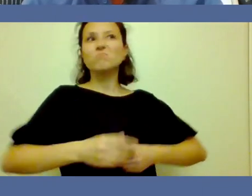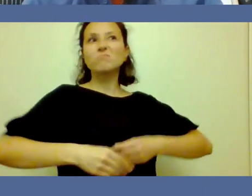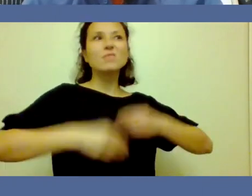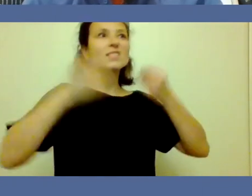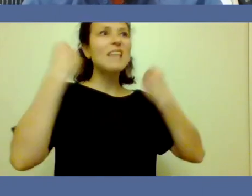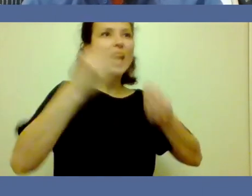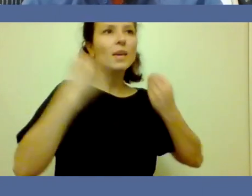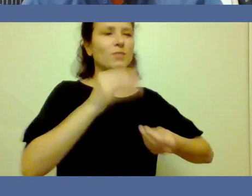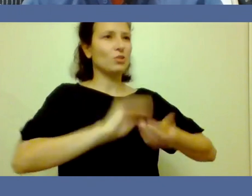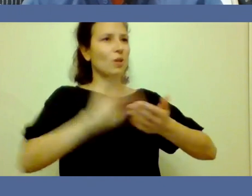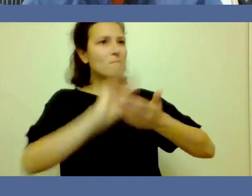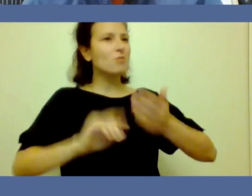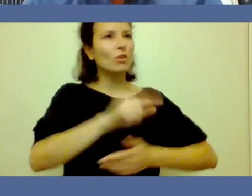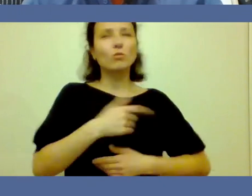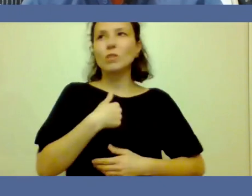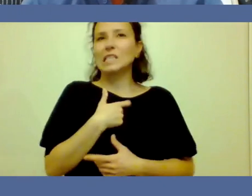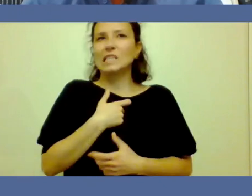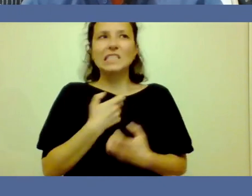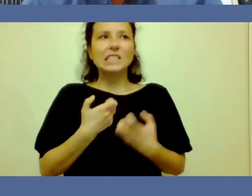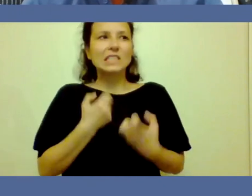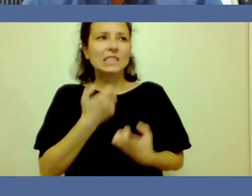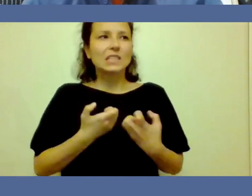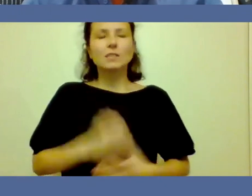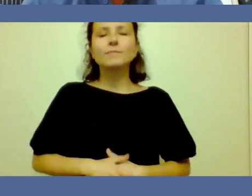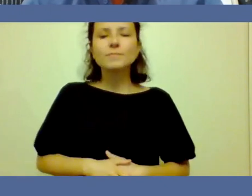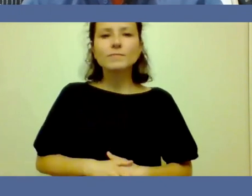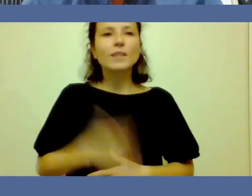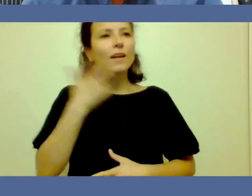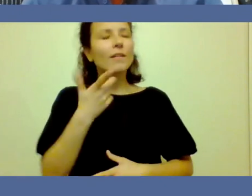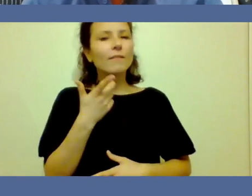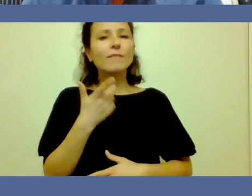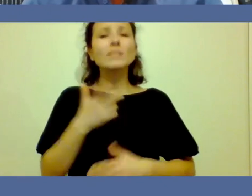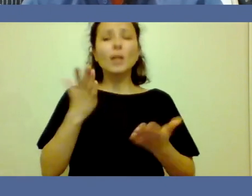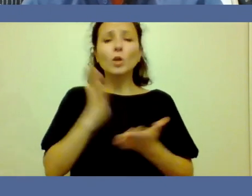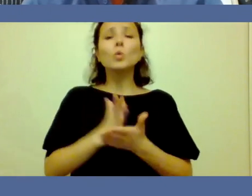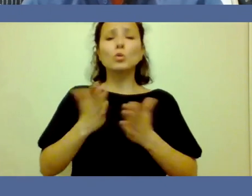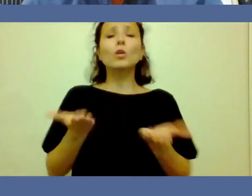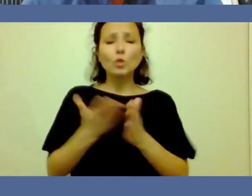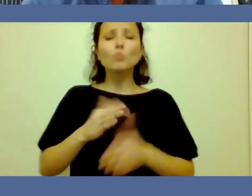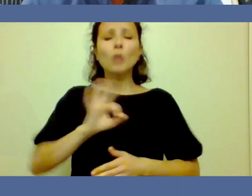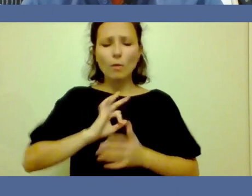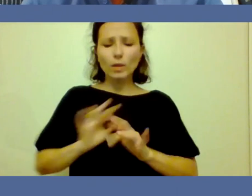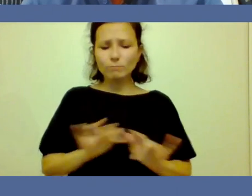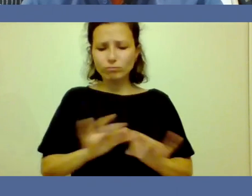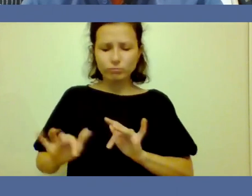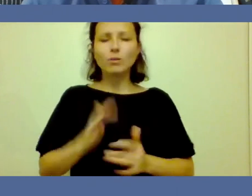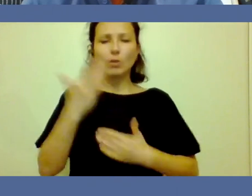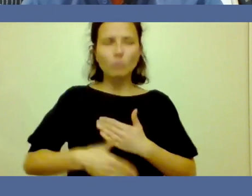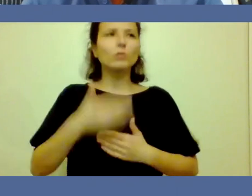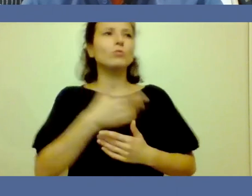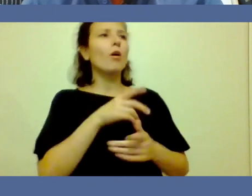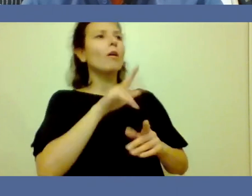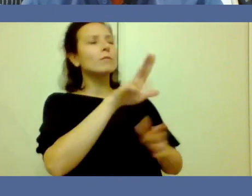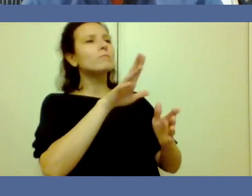bolą. To wtedy czytam, kiedy skończę. Robię sobie takie rytuały przejścia. Kiedy